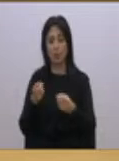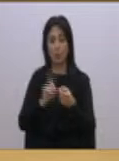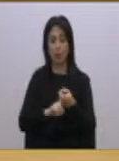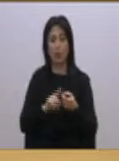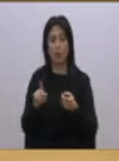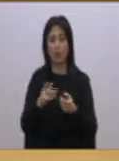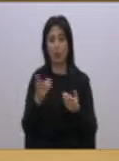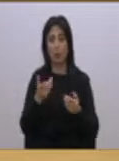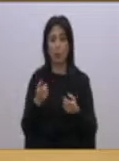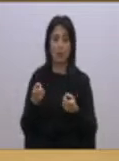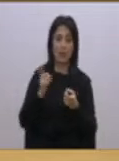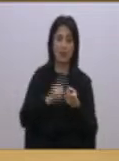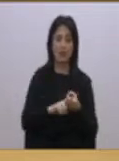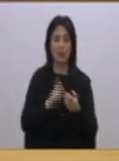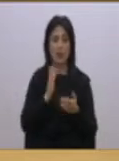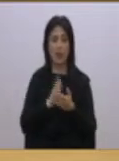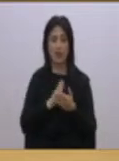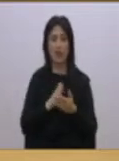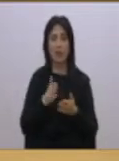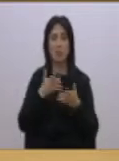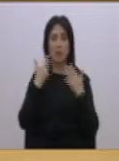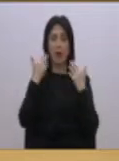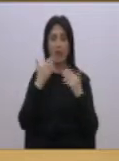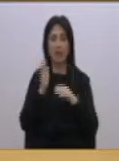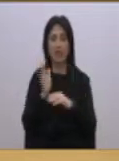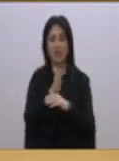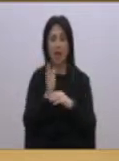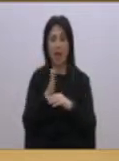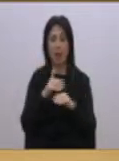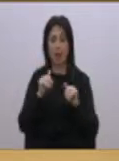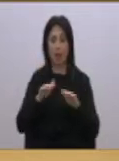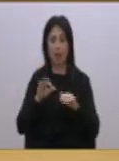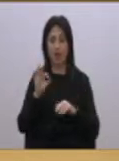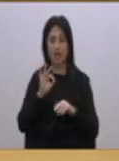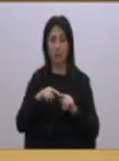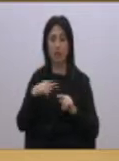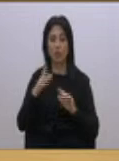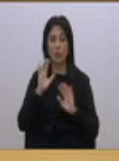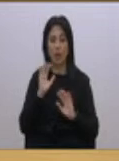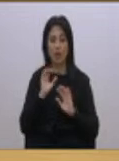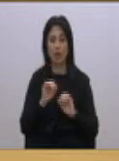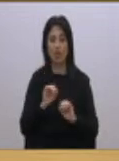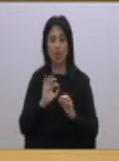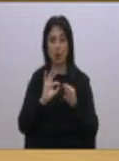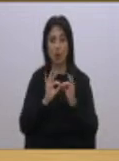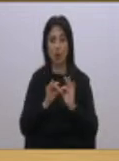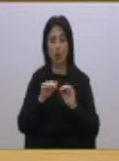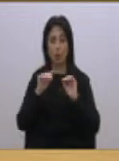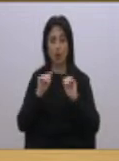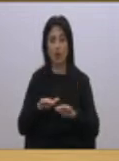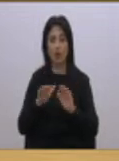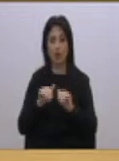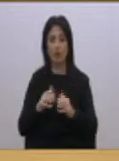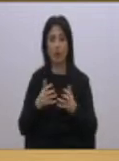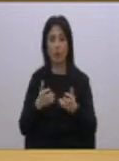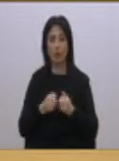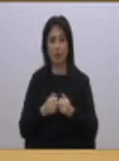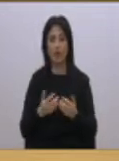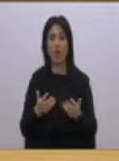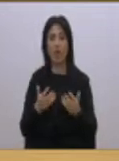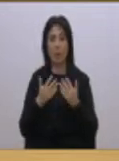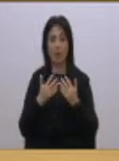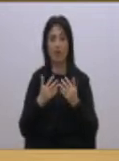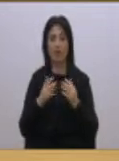მტკიცებულებზე, რომელზე დაფუძნებითაც გაცილებით მარტივია ცალკეული გადაწყვეტილებების შემდეგ მხარდაჭრა და კონკრეტული გადაწყვეტილებების მიღება,